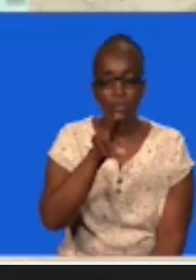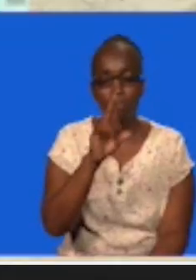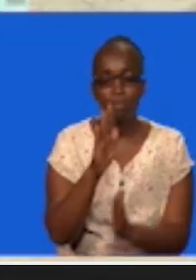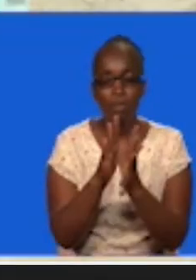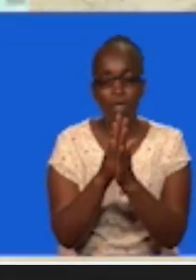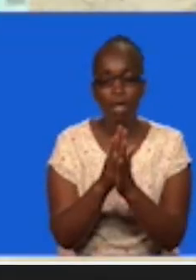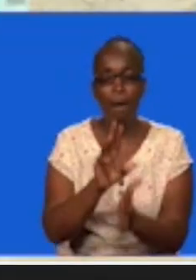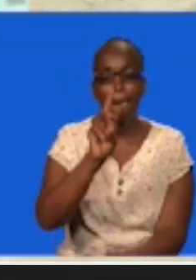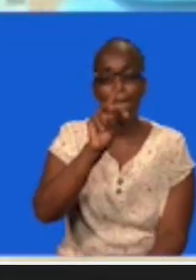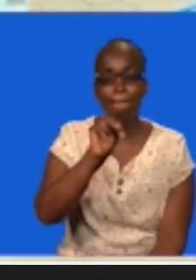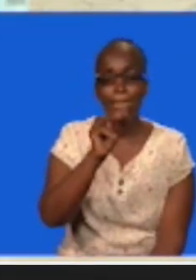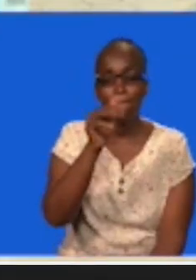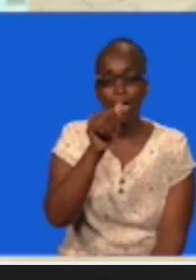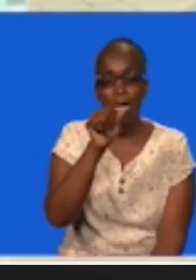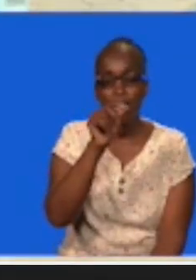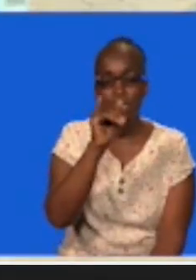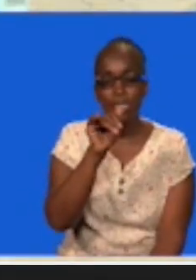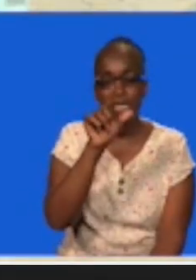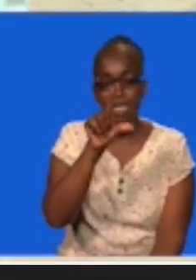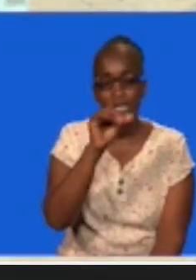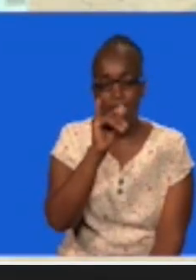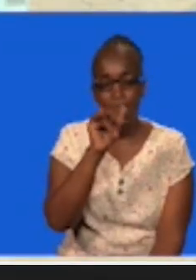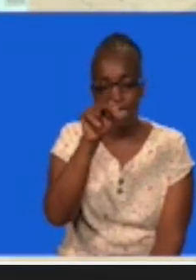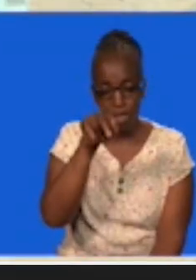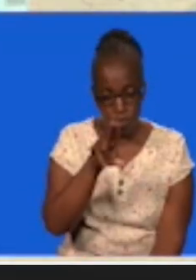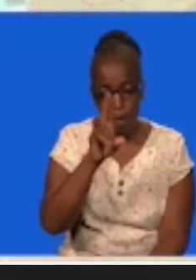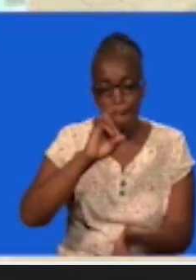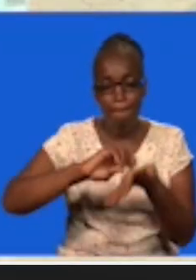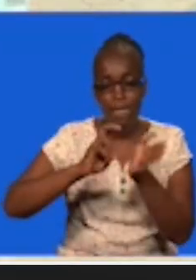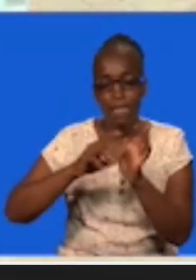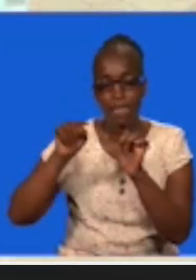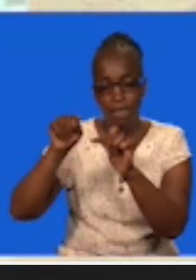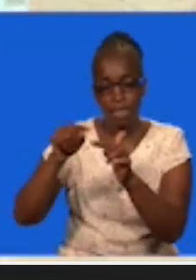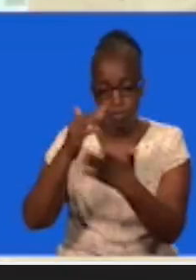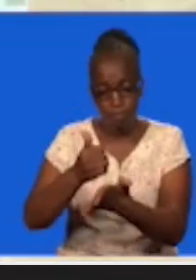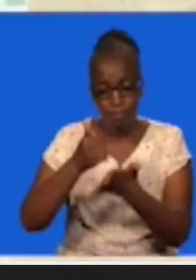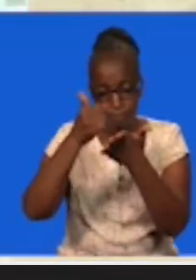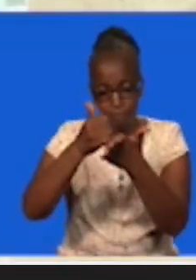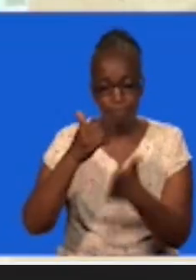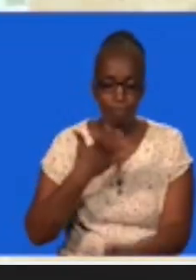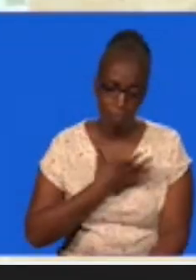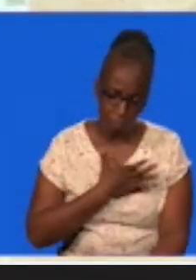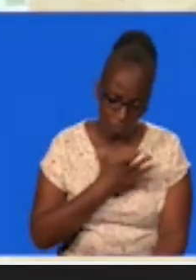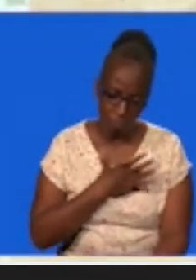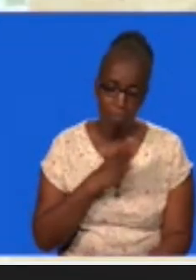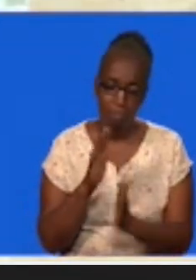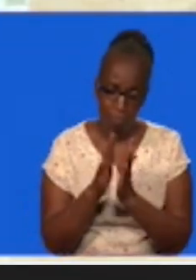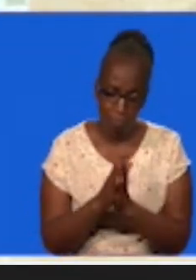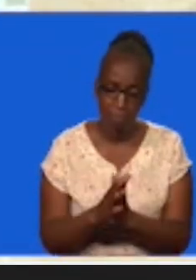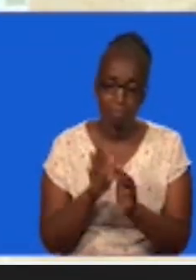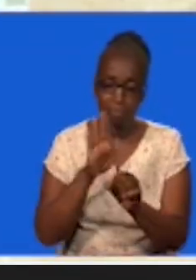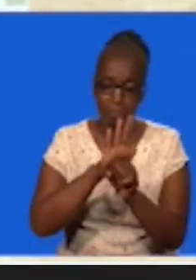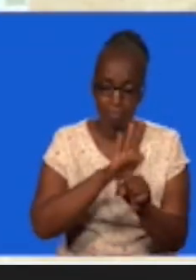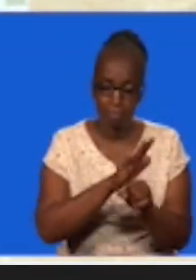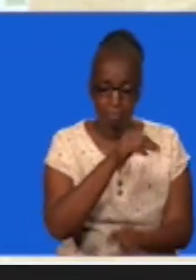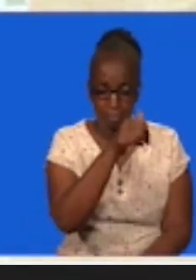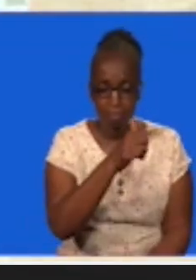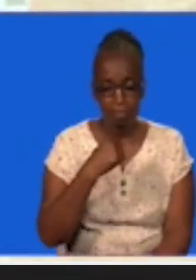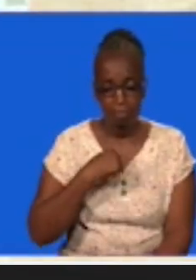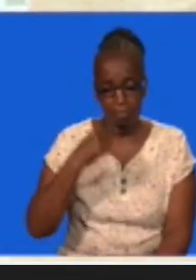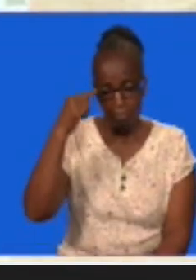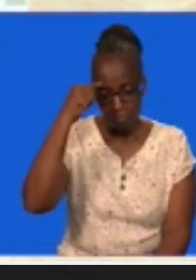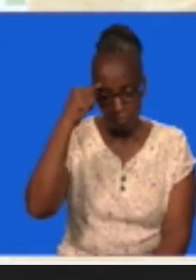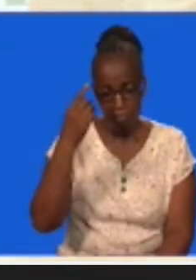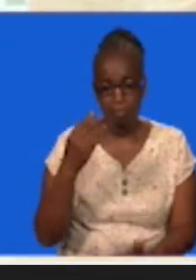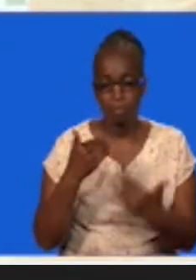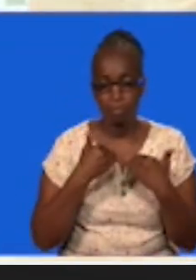hakuna hospitali ambao ya kiwango kama hii. Kwa hivyo itakuwa ikisaidia watu zaidi kutoka mbali, hata sio hii area.